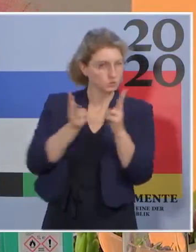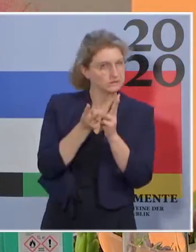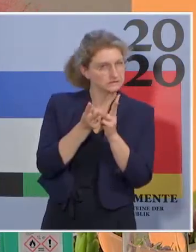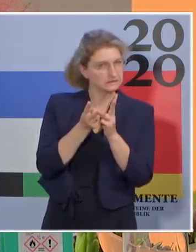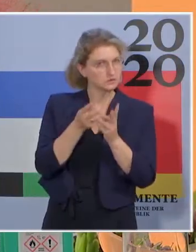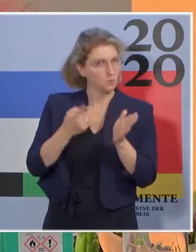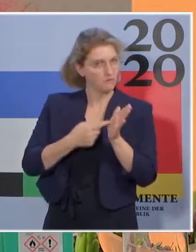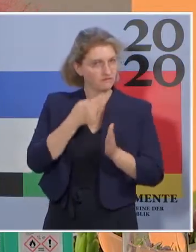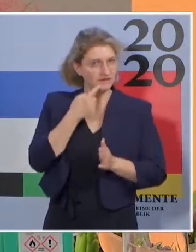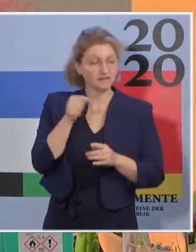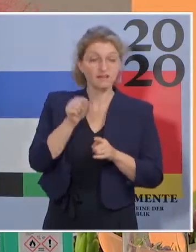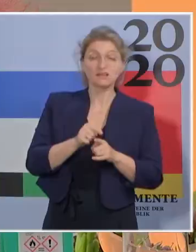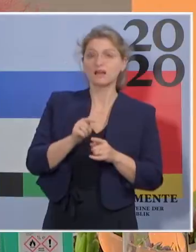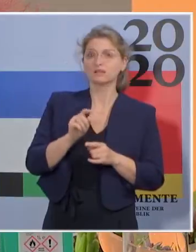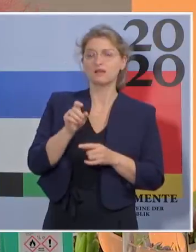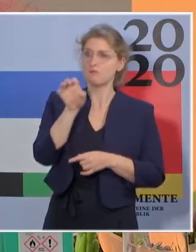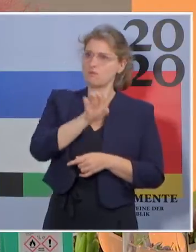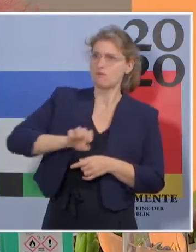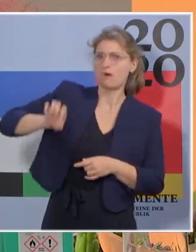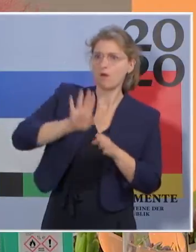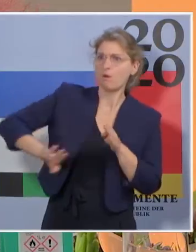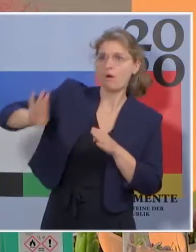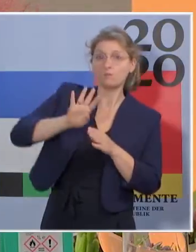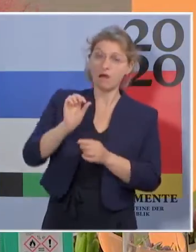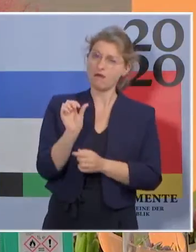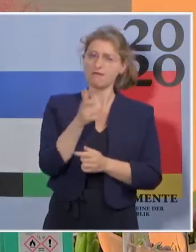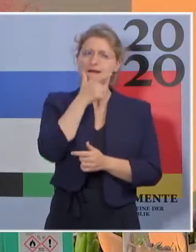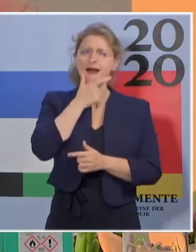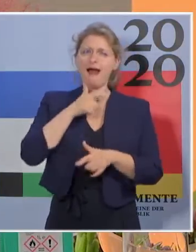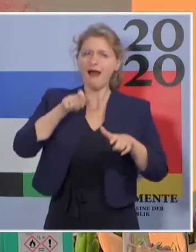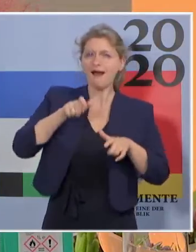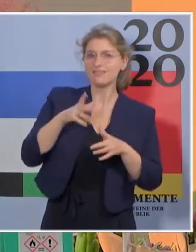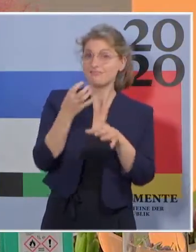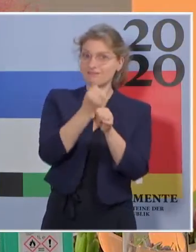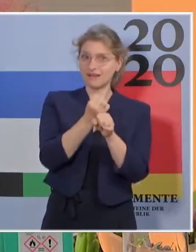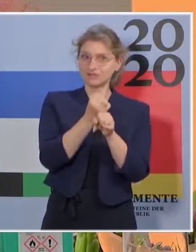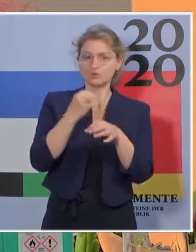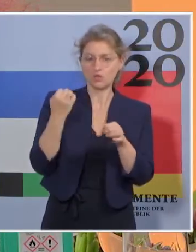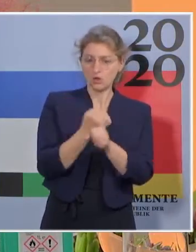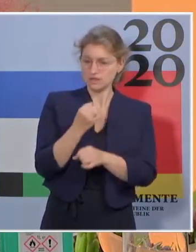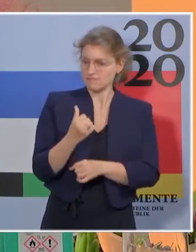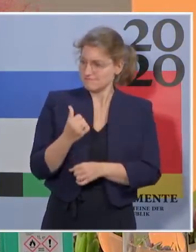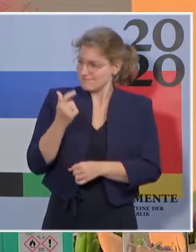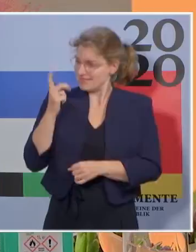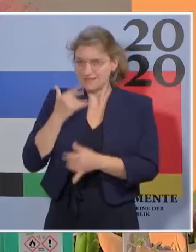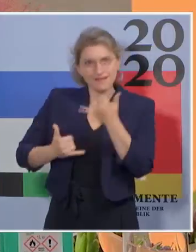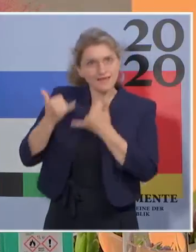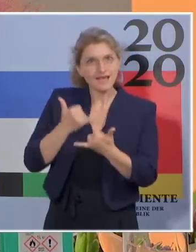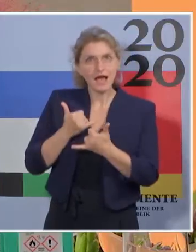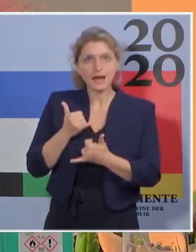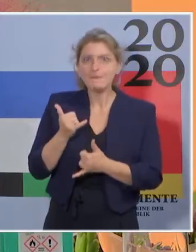wird, ist eine der ältesten Verfassungen Europas. Dennoch hat es gerade in diesen letzten Jahren eine